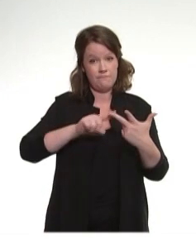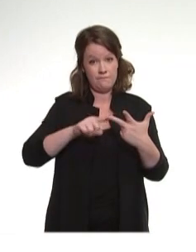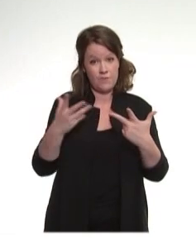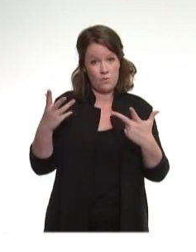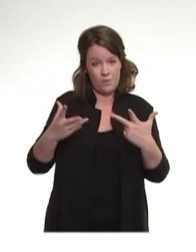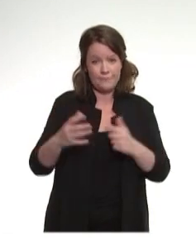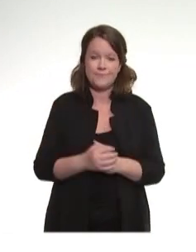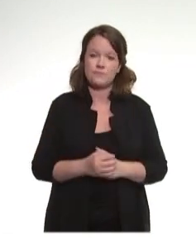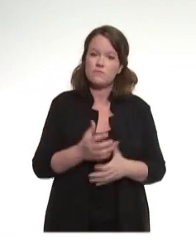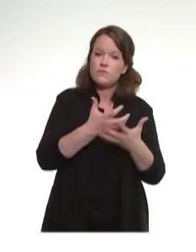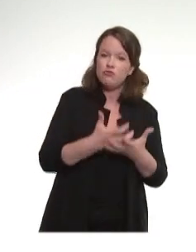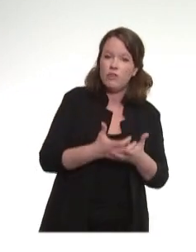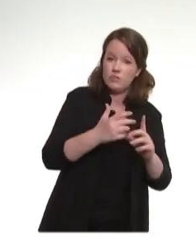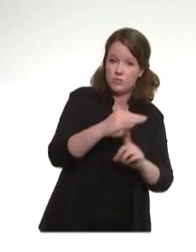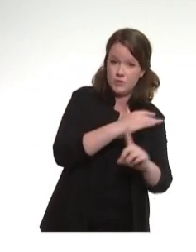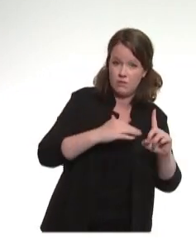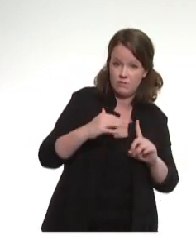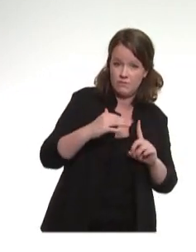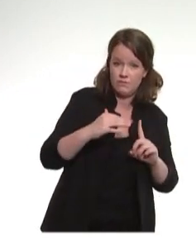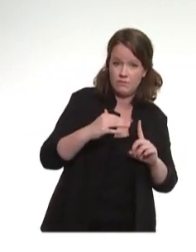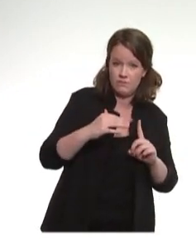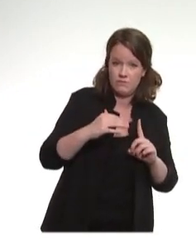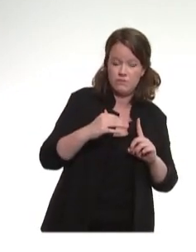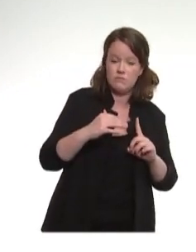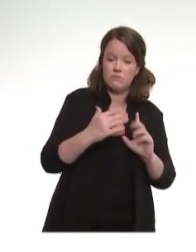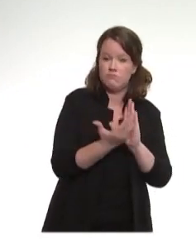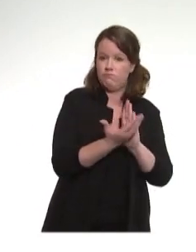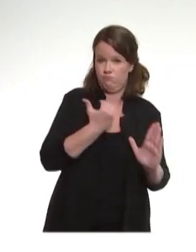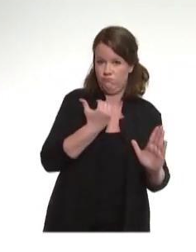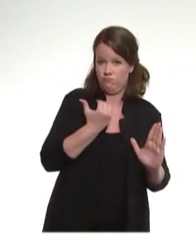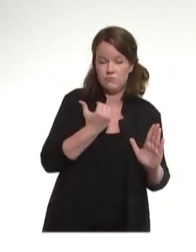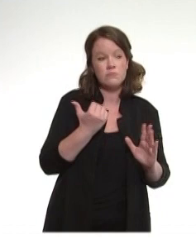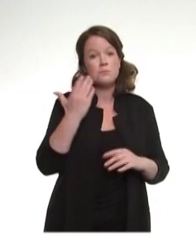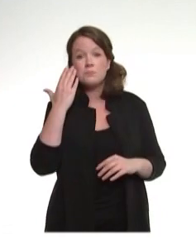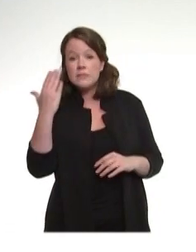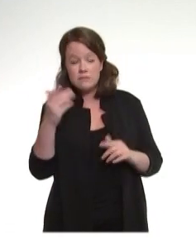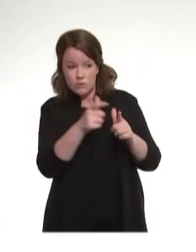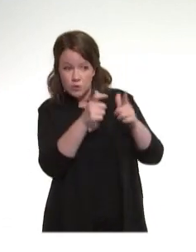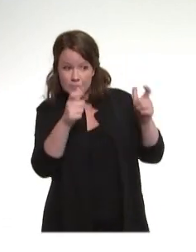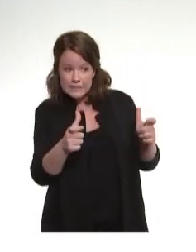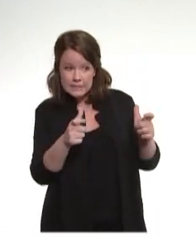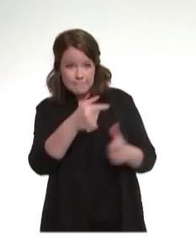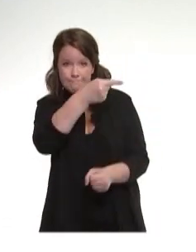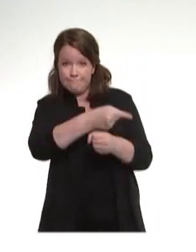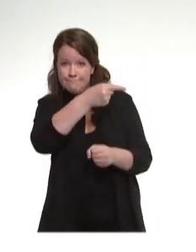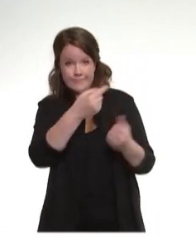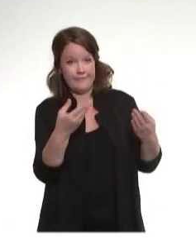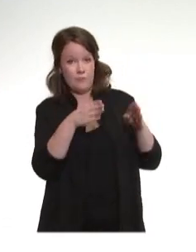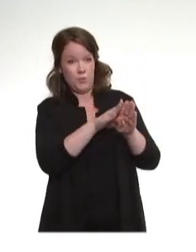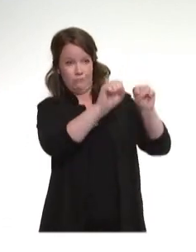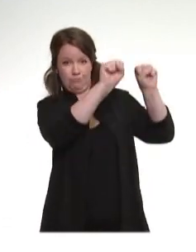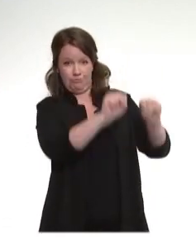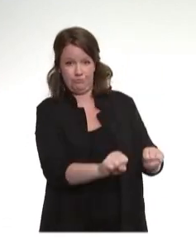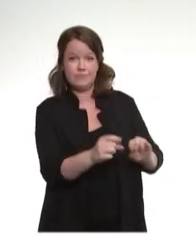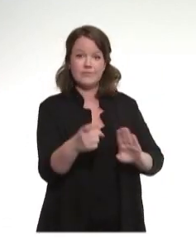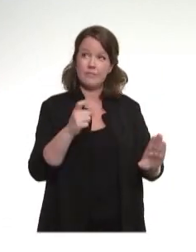exonérations de charges sociales les entreprises fermées administrativement ou qui font l'objet de restrictions horaires peuvent